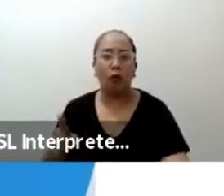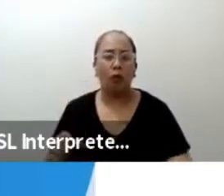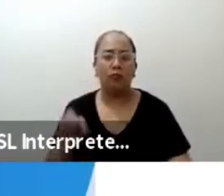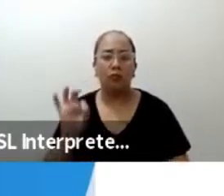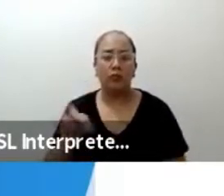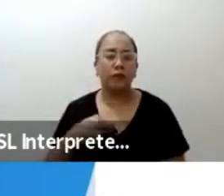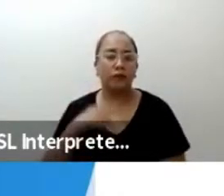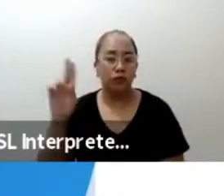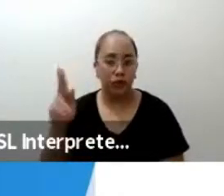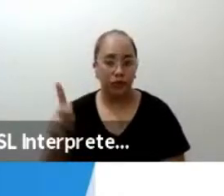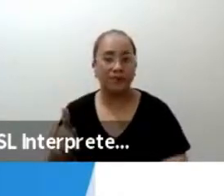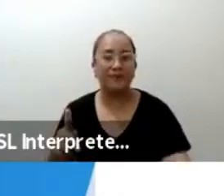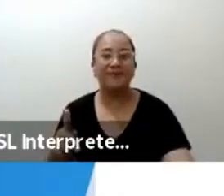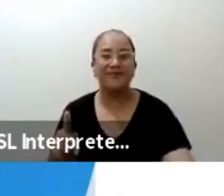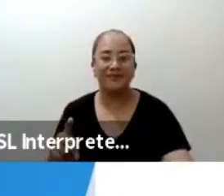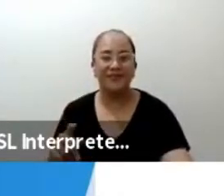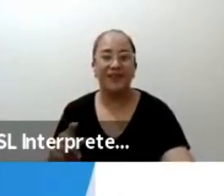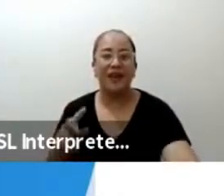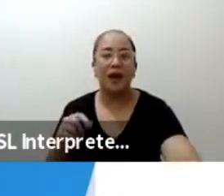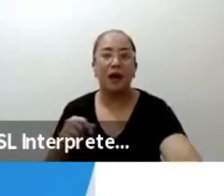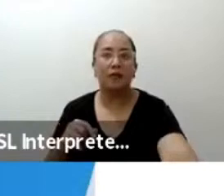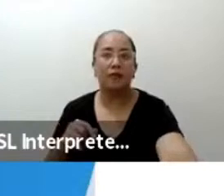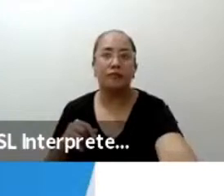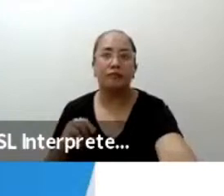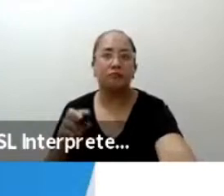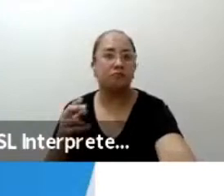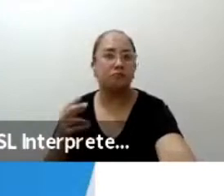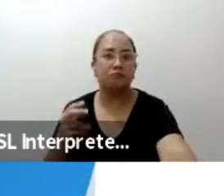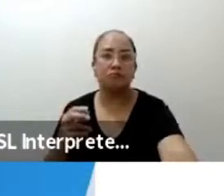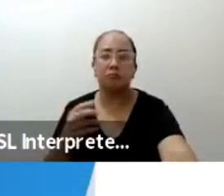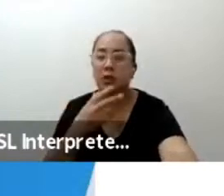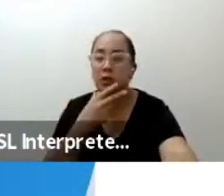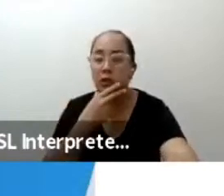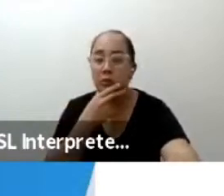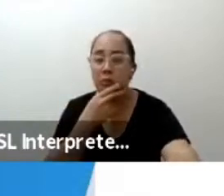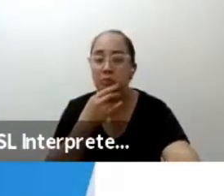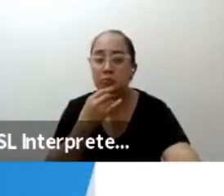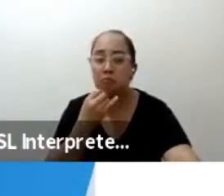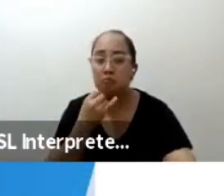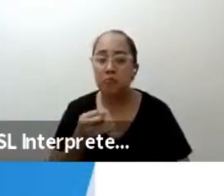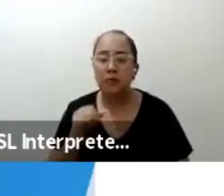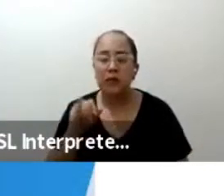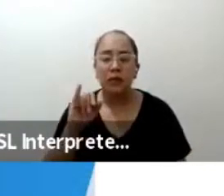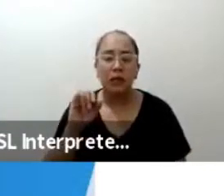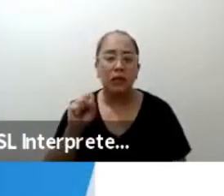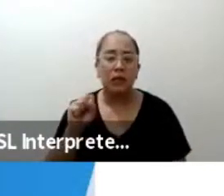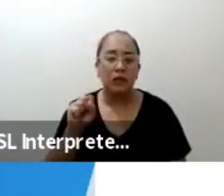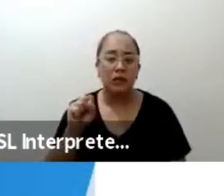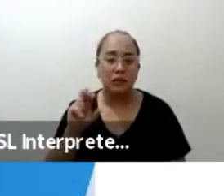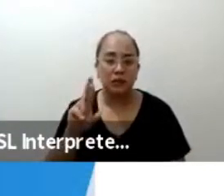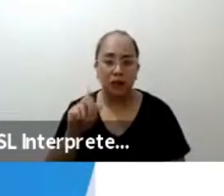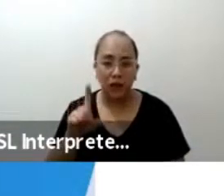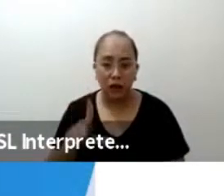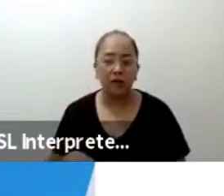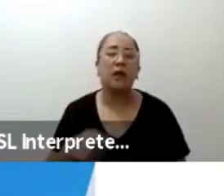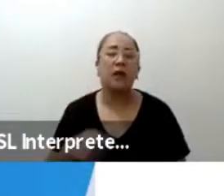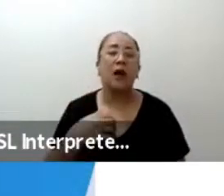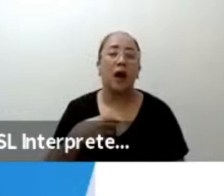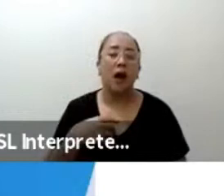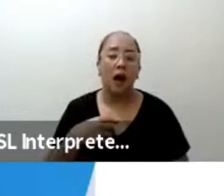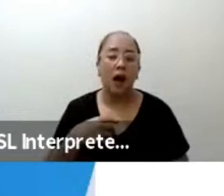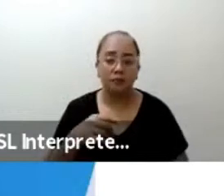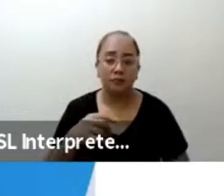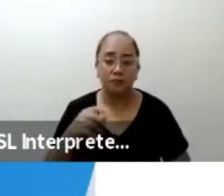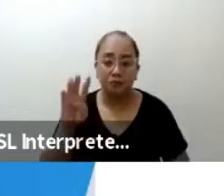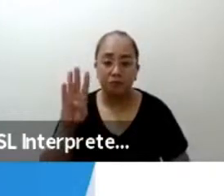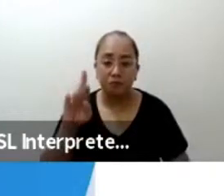UK, nandiyan ang Israel, yung primary care ng Israel napakaganda. Nandiyan ang Brazil, very good community services